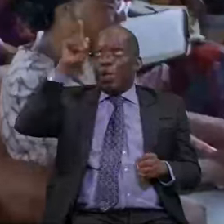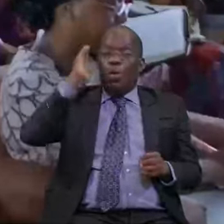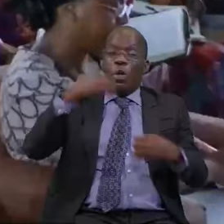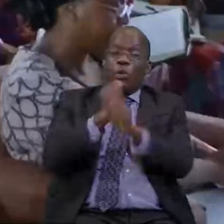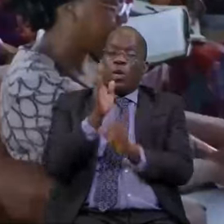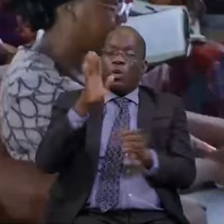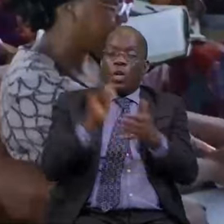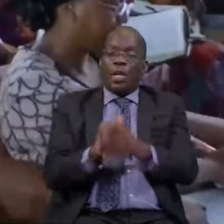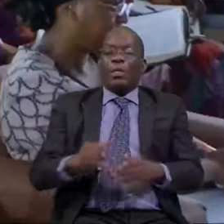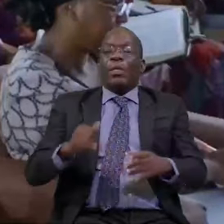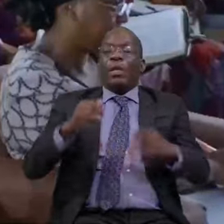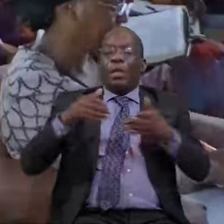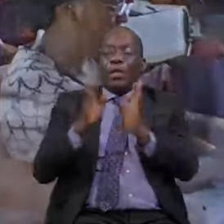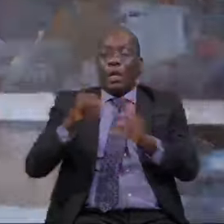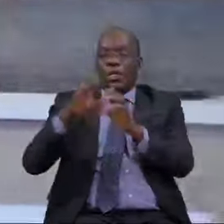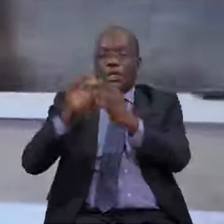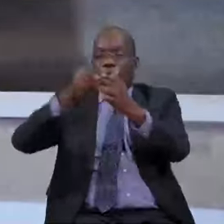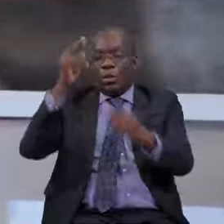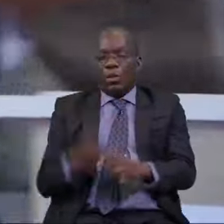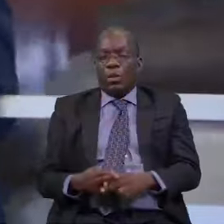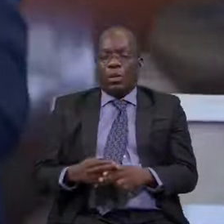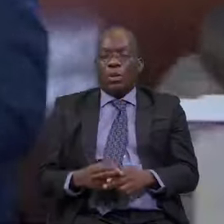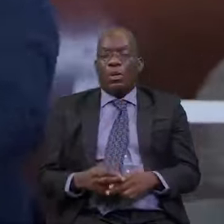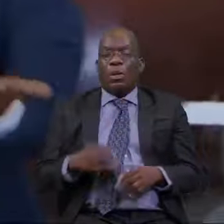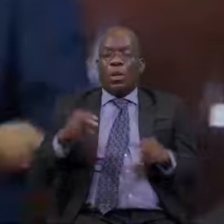être. Je vais regarder